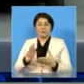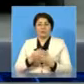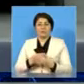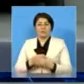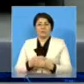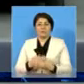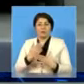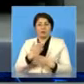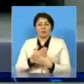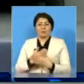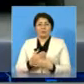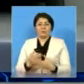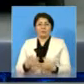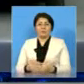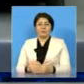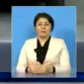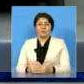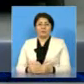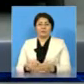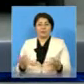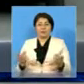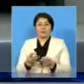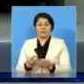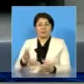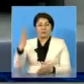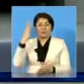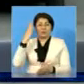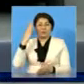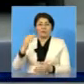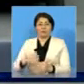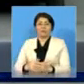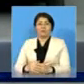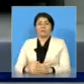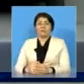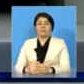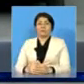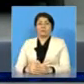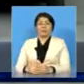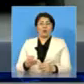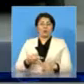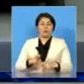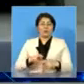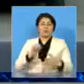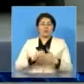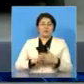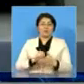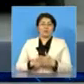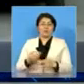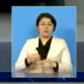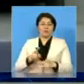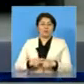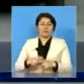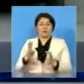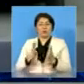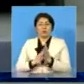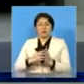қол ұшымызды беруіміз, көмегімізді беруіміз керек деп есептеймін. Сол себептен осындай 9